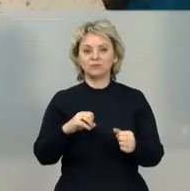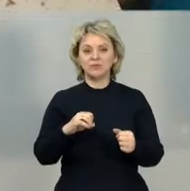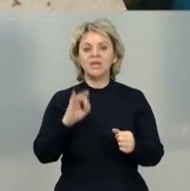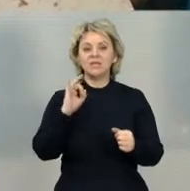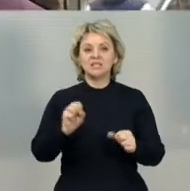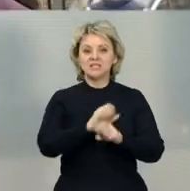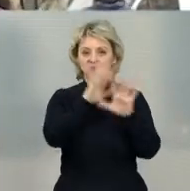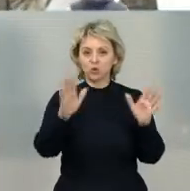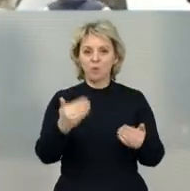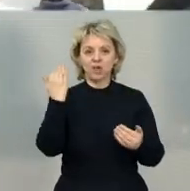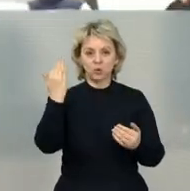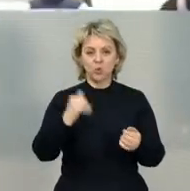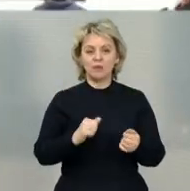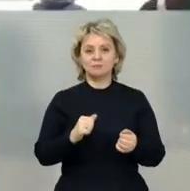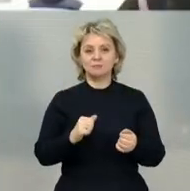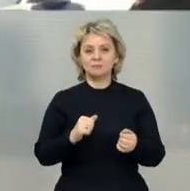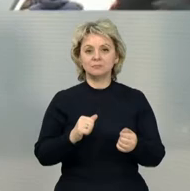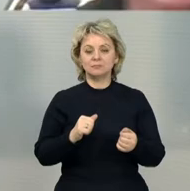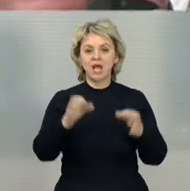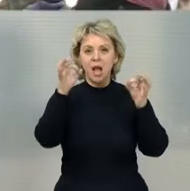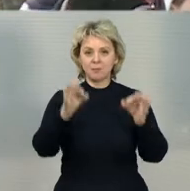и Святаго Духа.